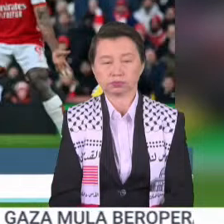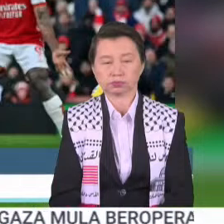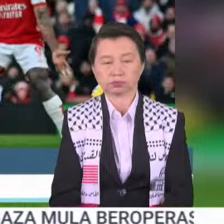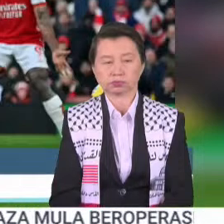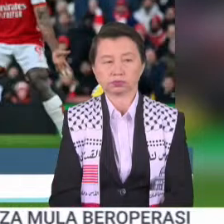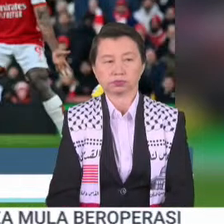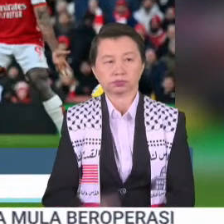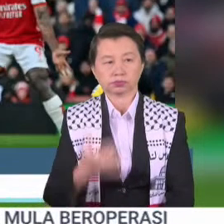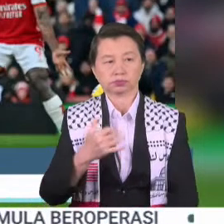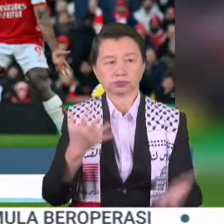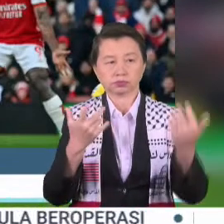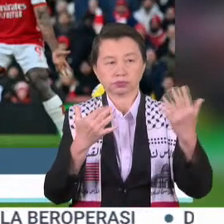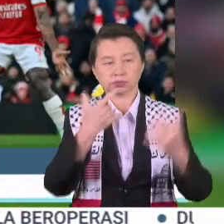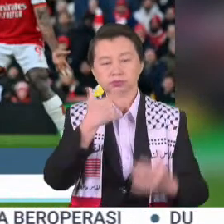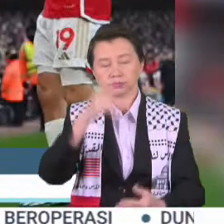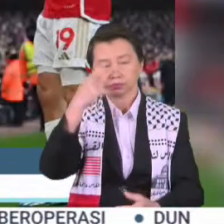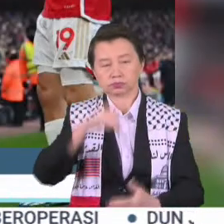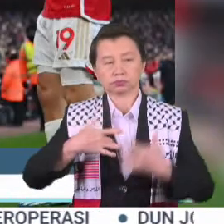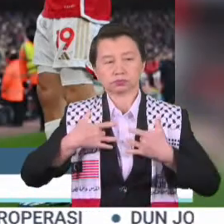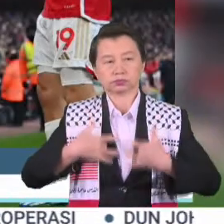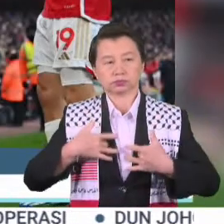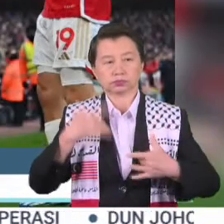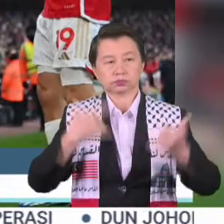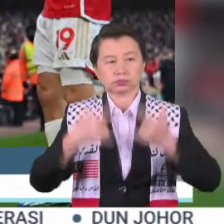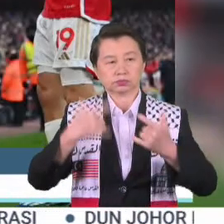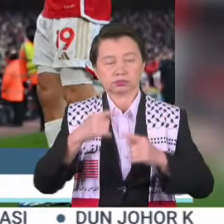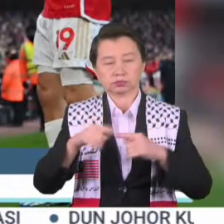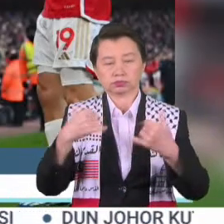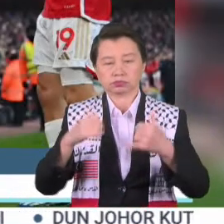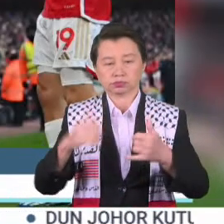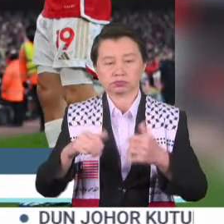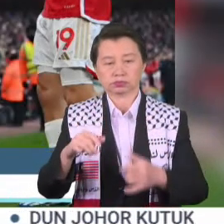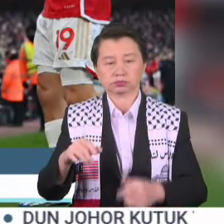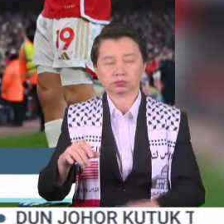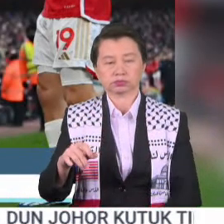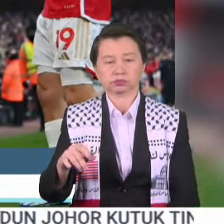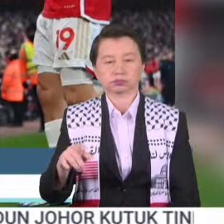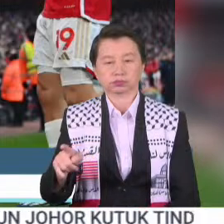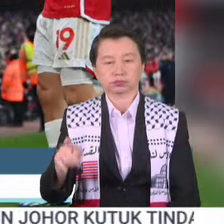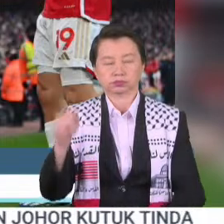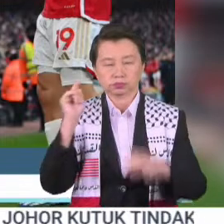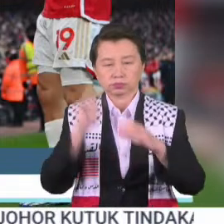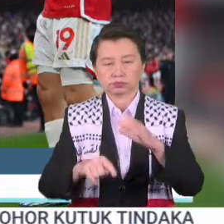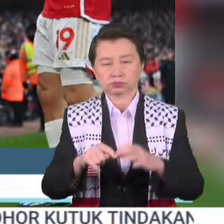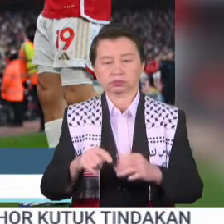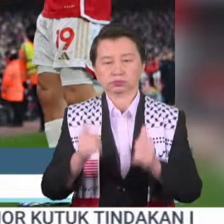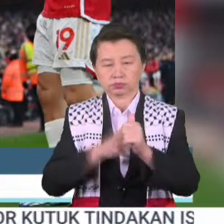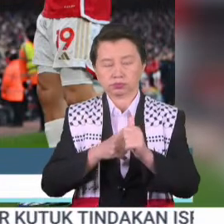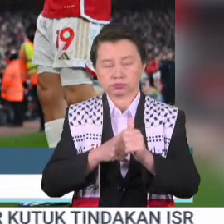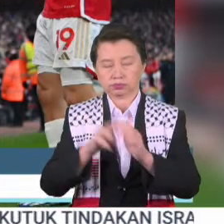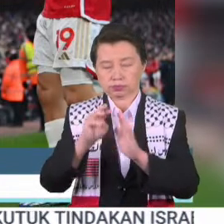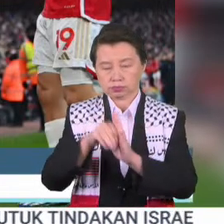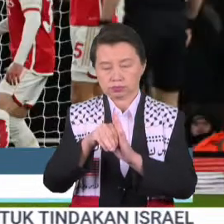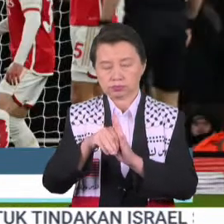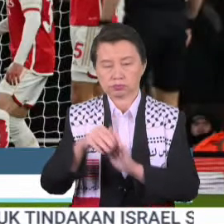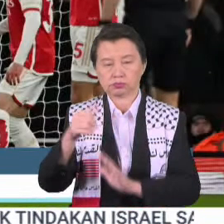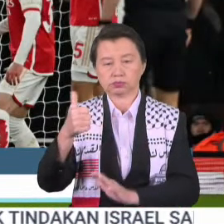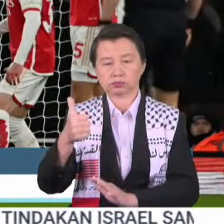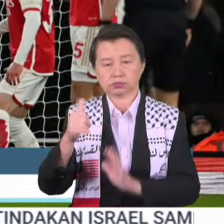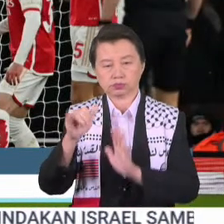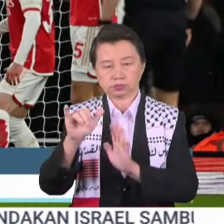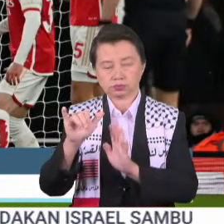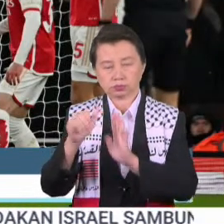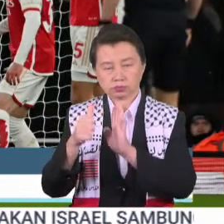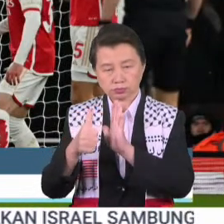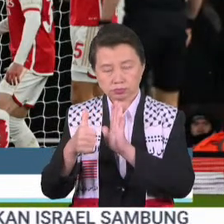Tuan rumah tidak menunggu lama untuk mengecewakan pelawat apabila pemain sayap Bukayo Saka meraih gol pertama seawal minit ke-6.